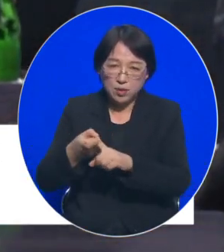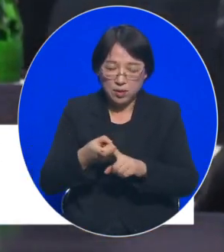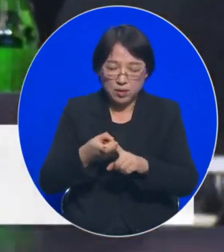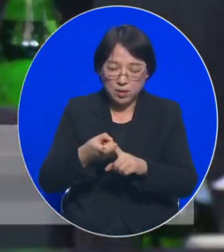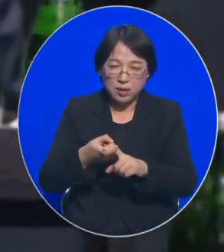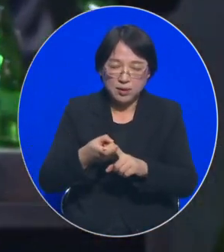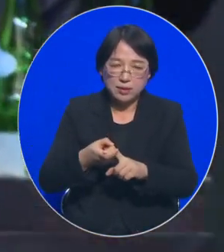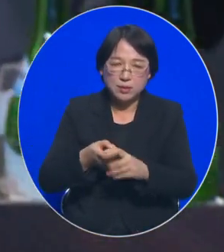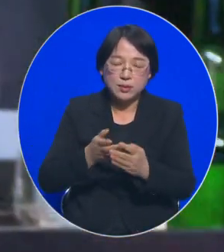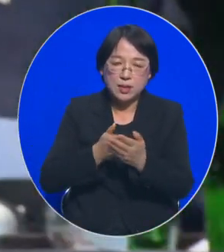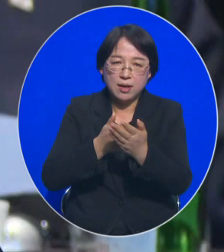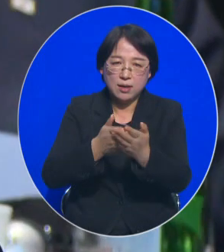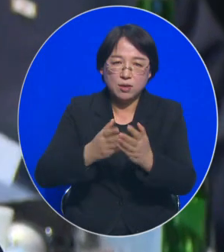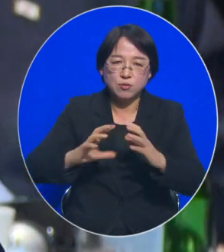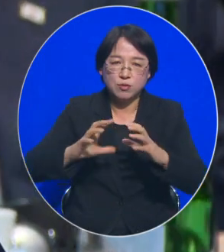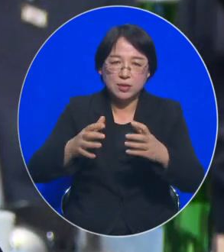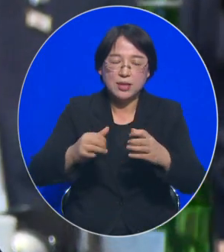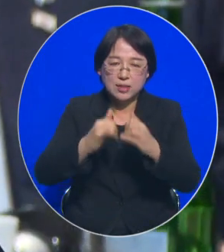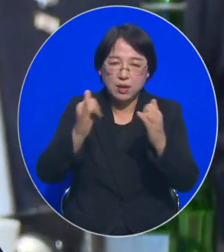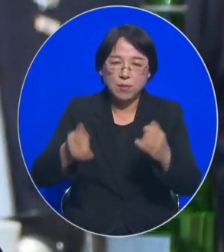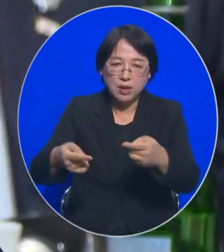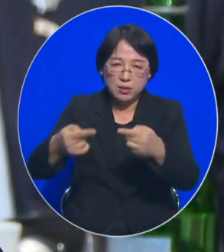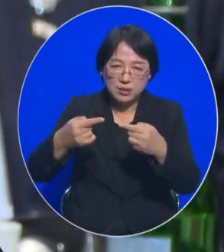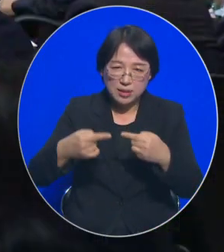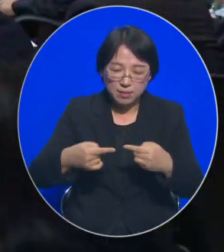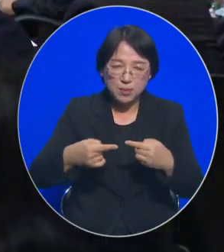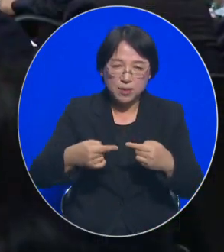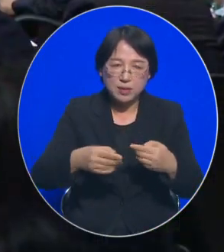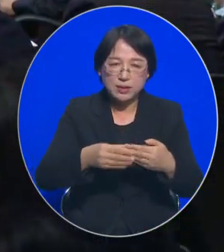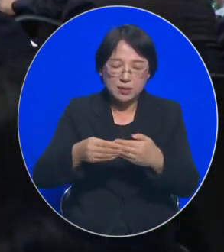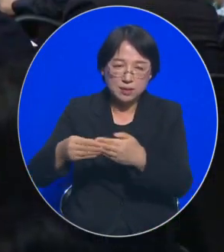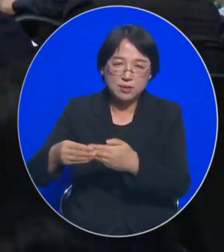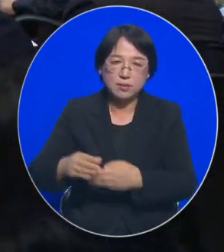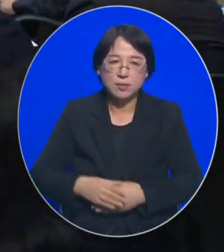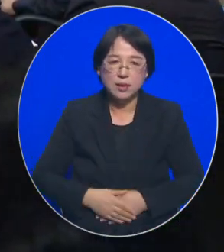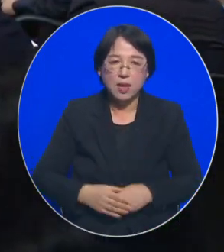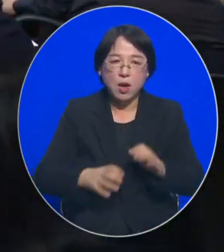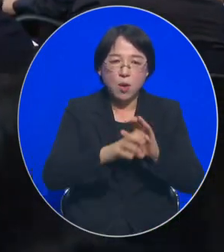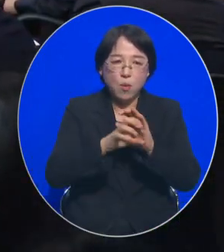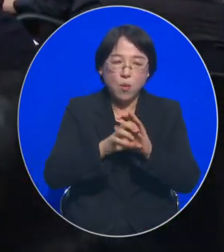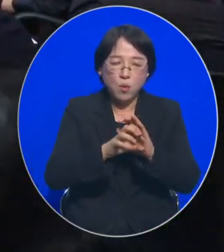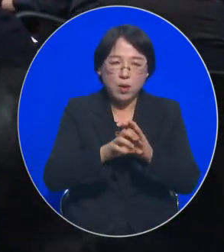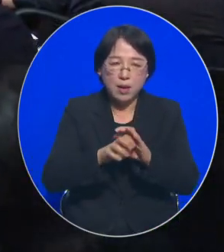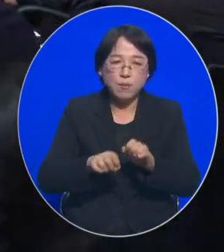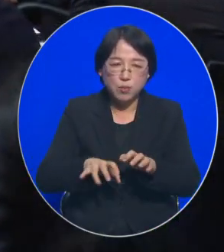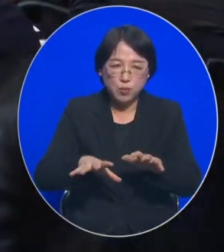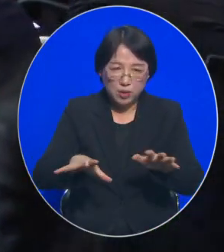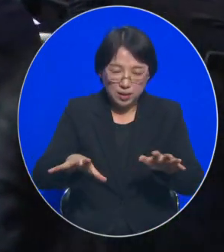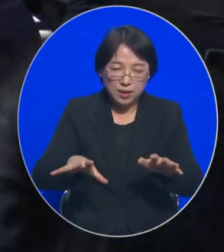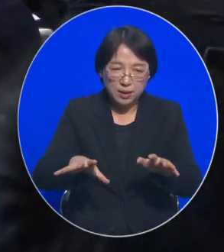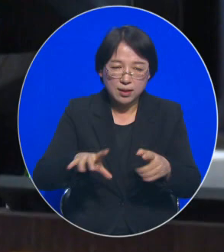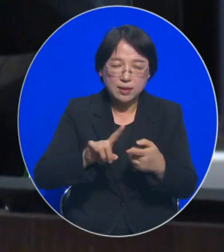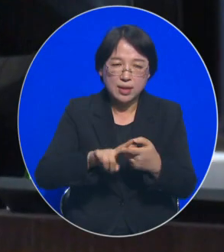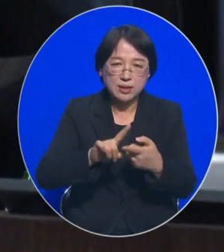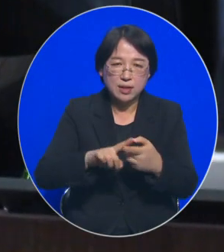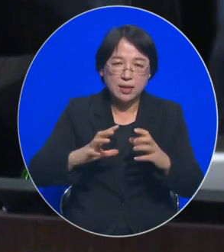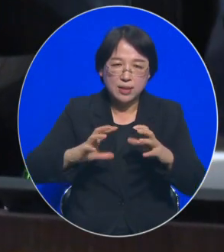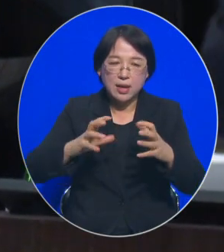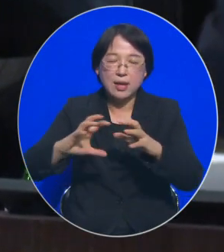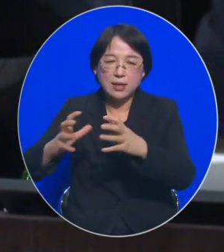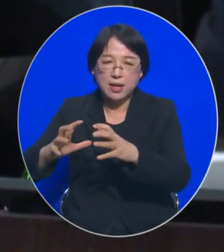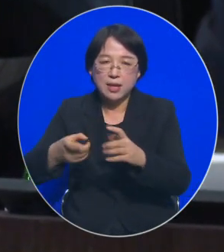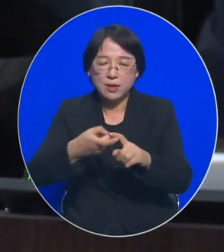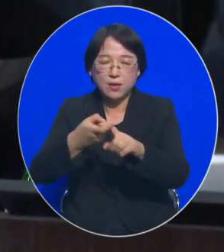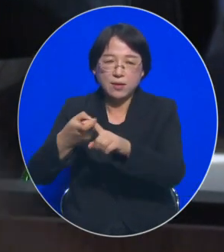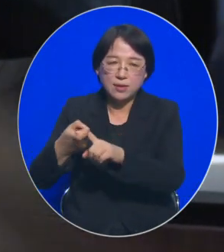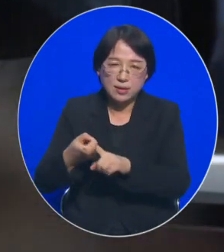이끌었습니다 또 보건세션에서도 코로나19대 유행에 대한 국가간 연대의 중요성을 강조하면서 우리나라의